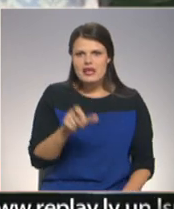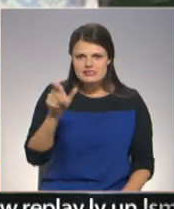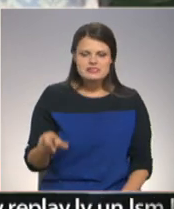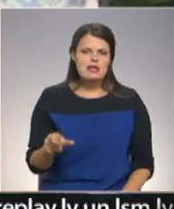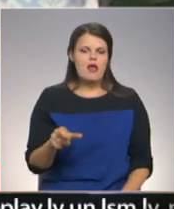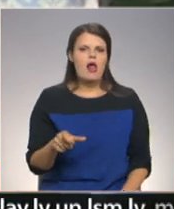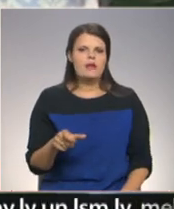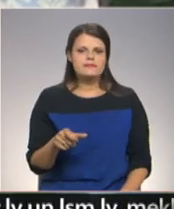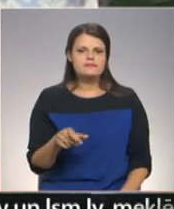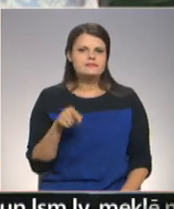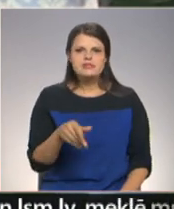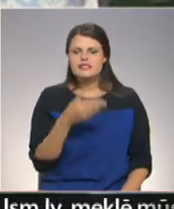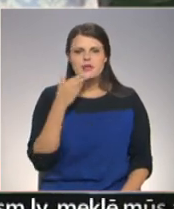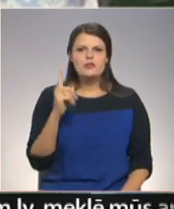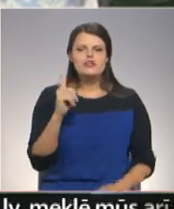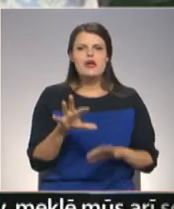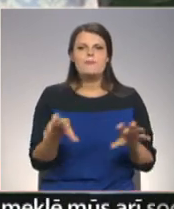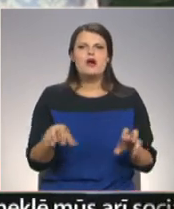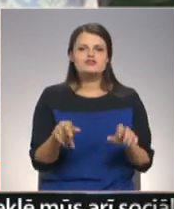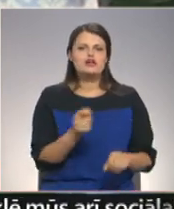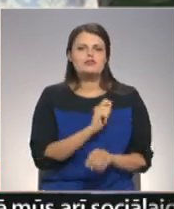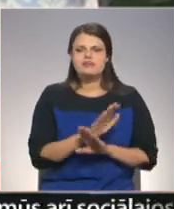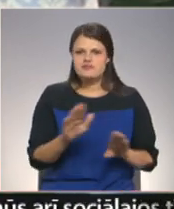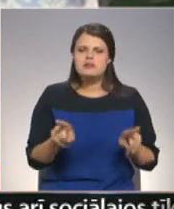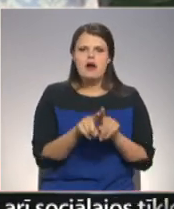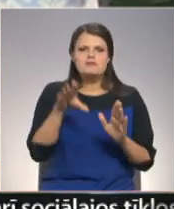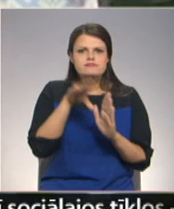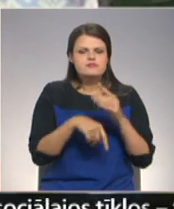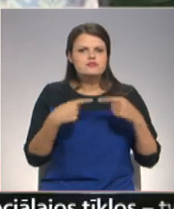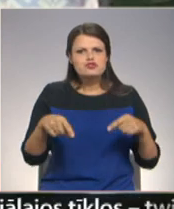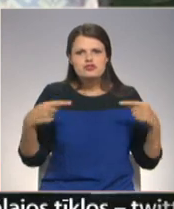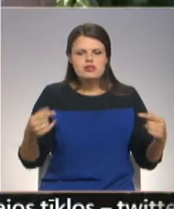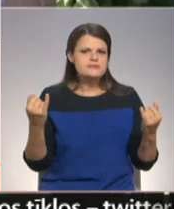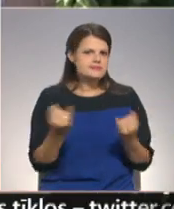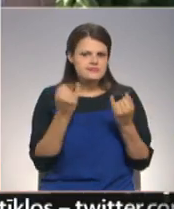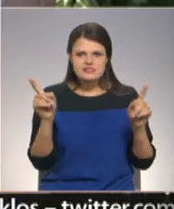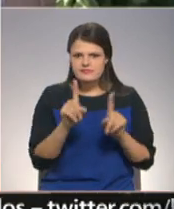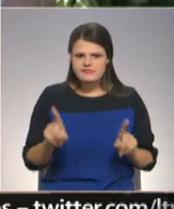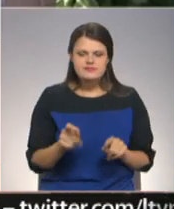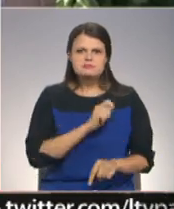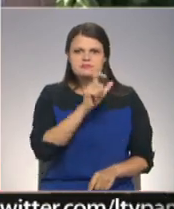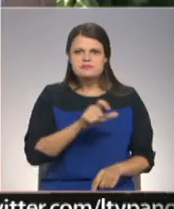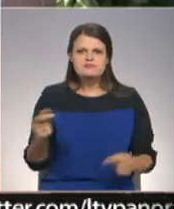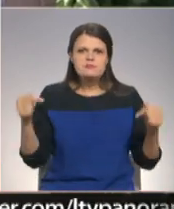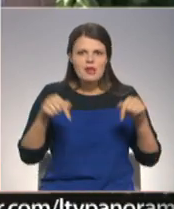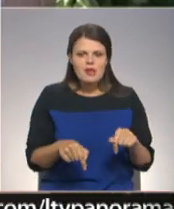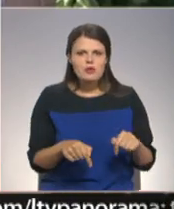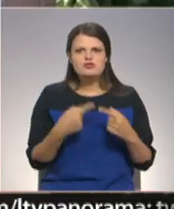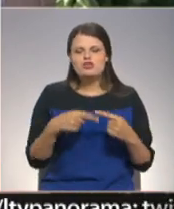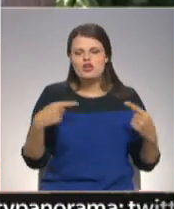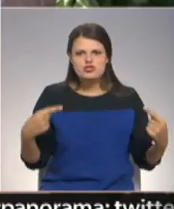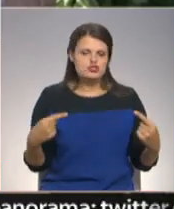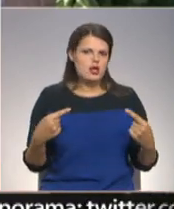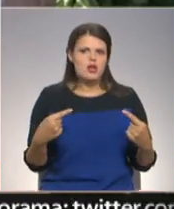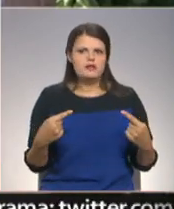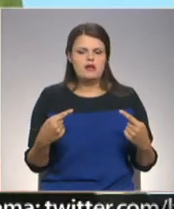pirts procedūras nebeidzas ar vienu vārdu – masāža un pirts. Tur ir arī ļoti, ļoti daudz viskaut kas interesants. Pirtnieki ir atbraukuši ar tādām procedūrām, teiksim,